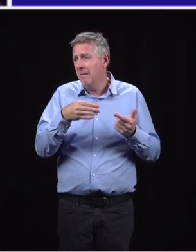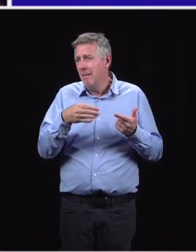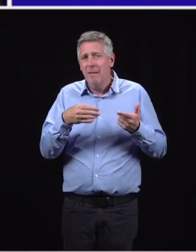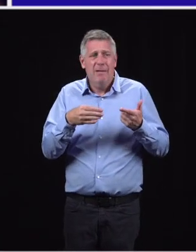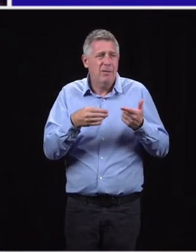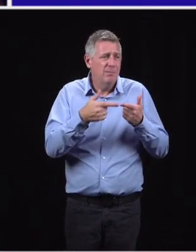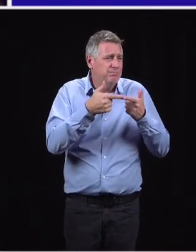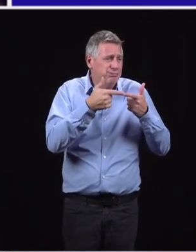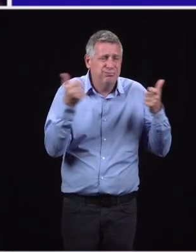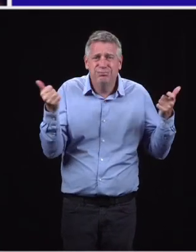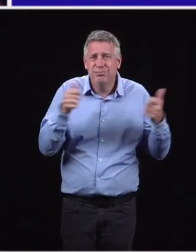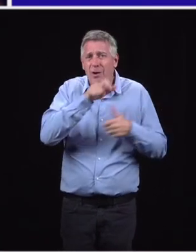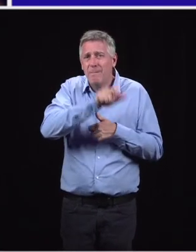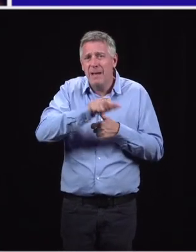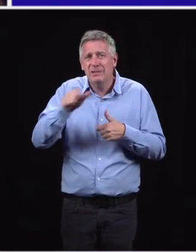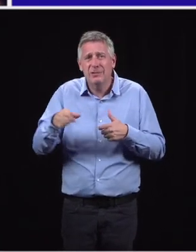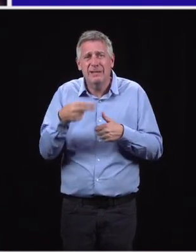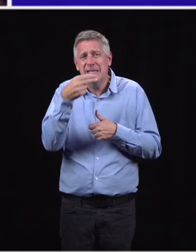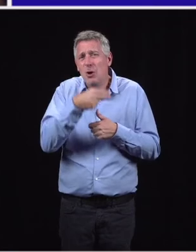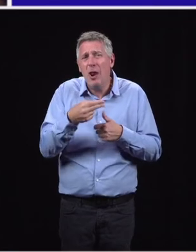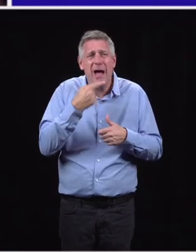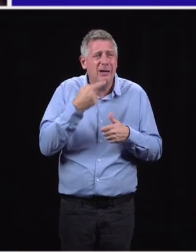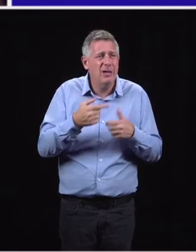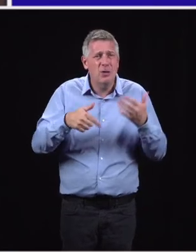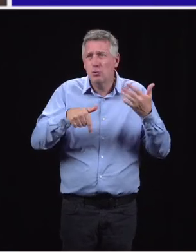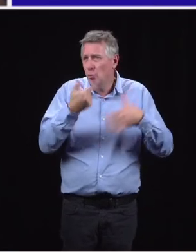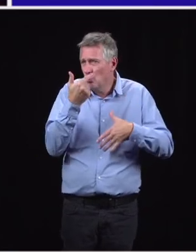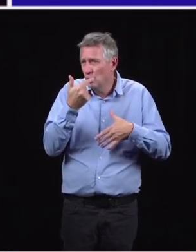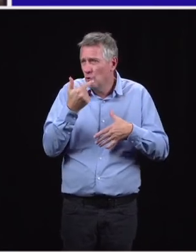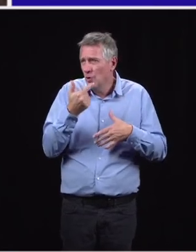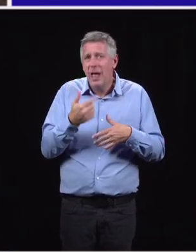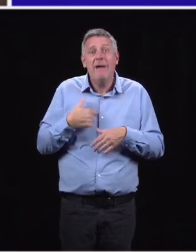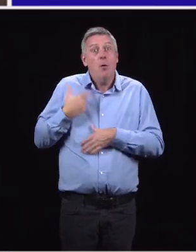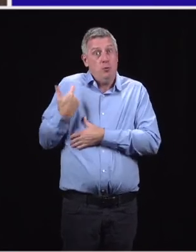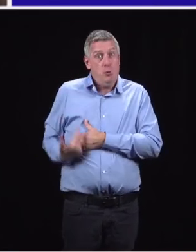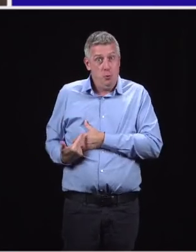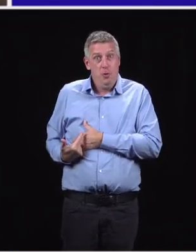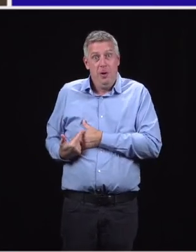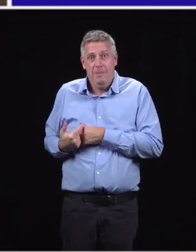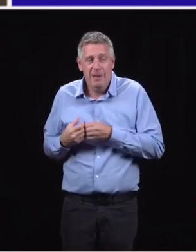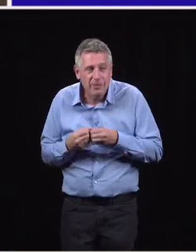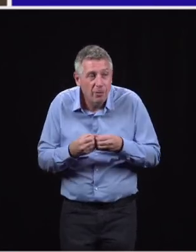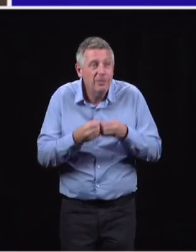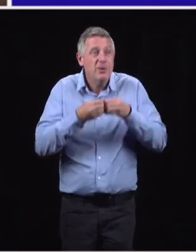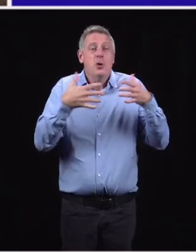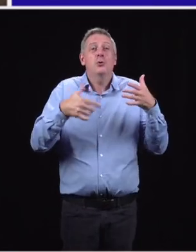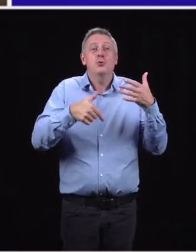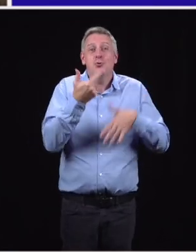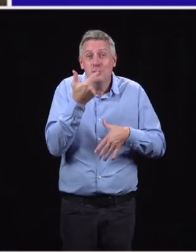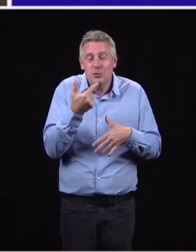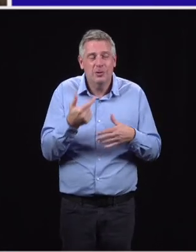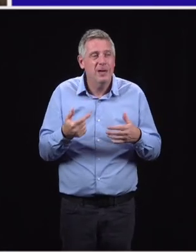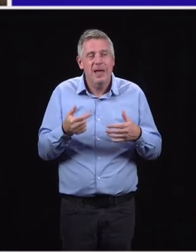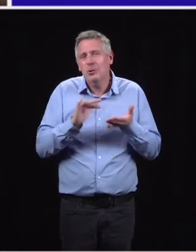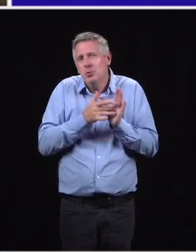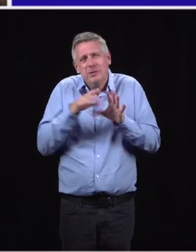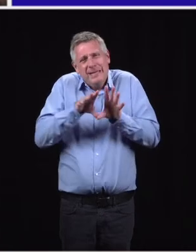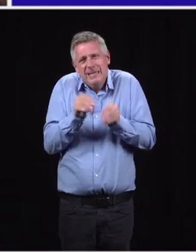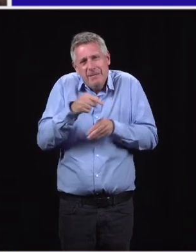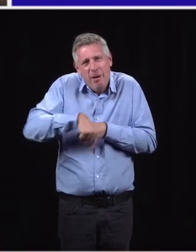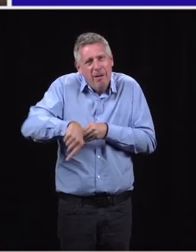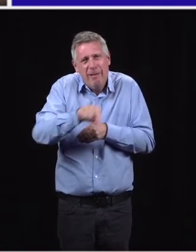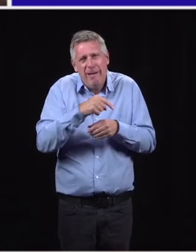personnes qu'on passait du temps Julie Nicolas enfin voilà maintenant on est 12 on était deux donc là ça s'améliore donc voilà moi je souhaite évidemment